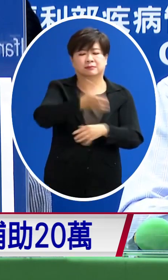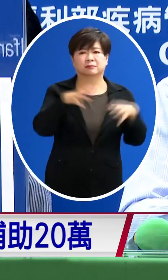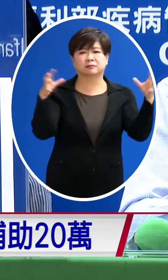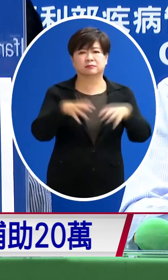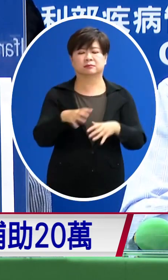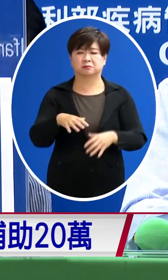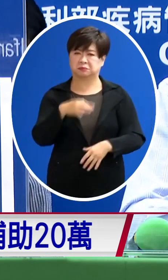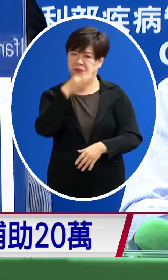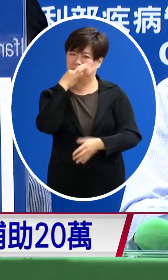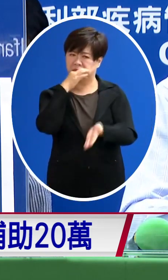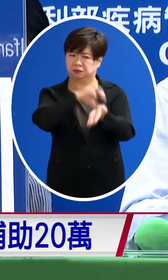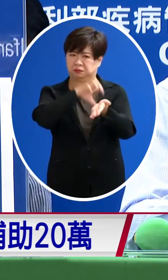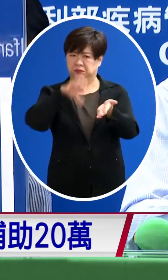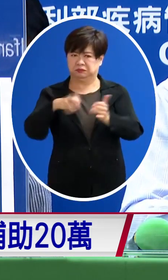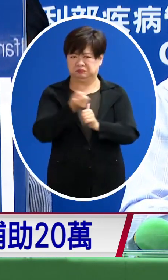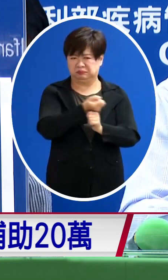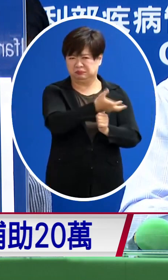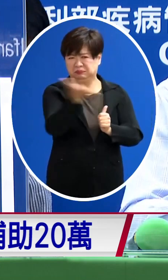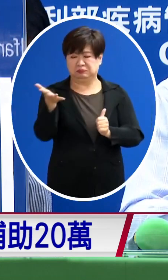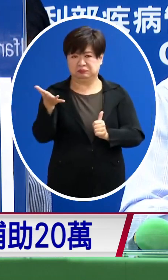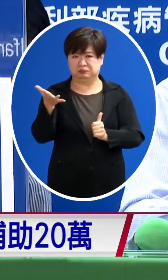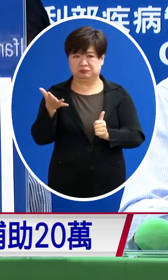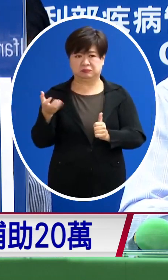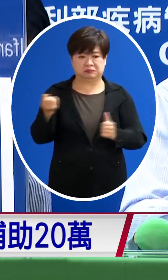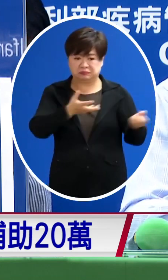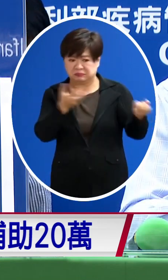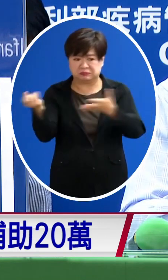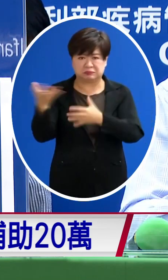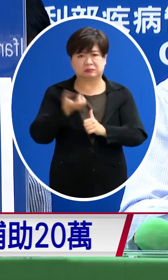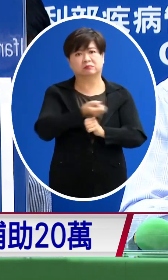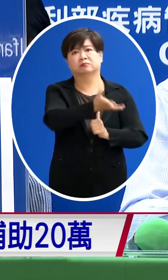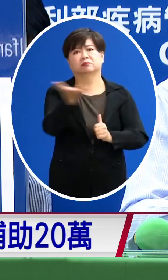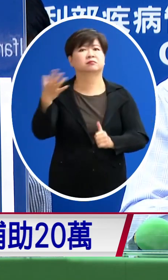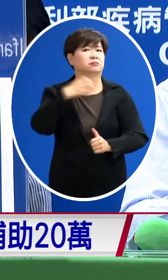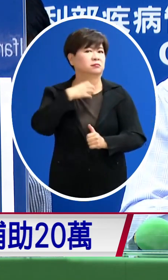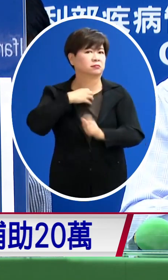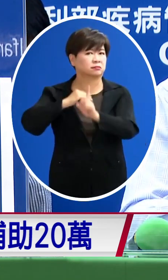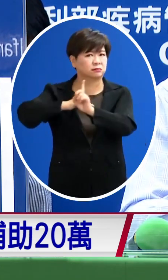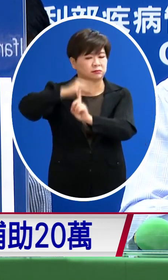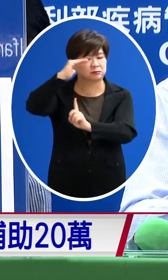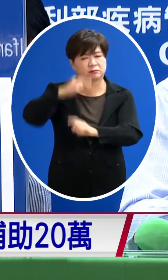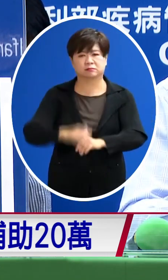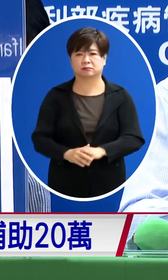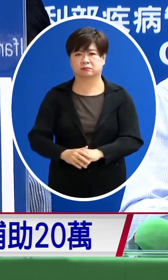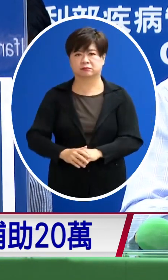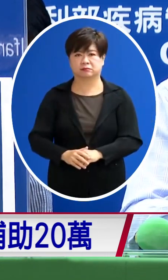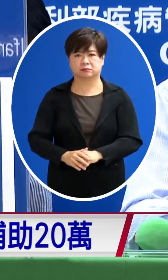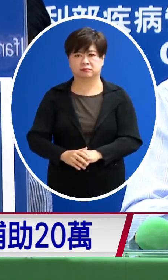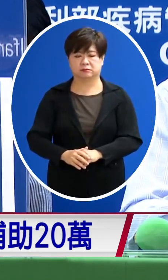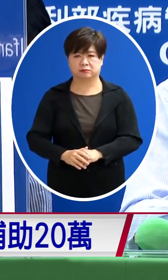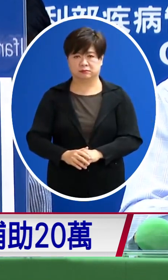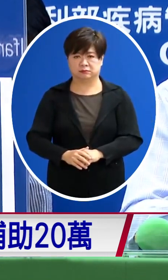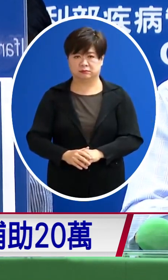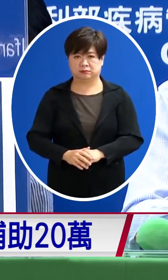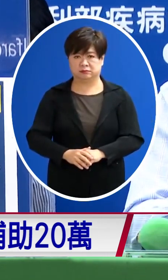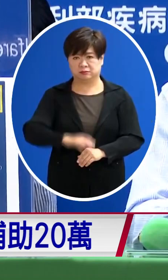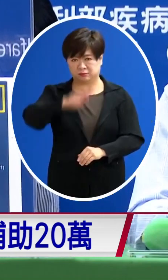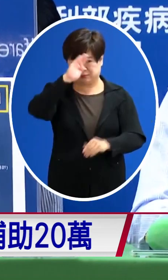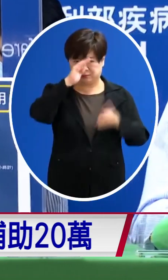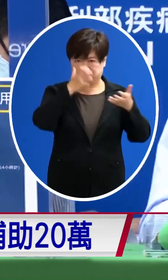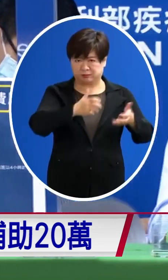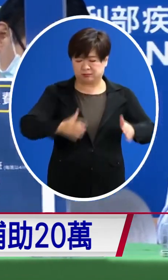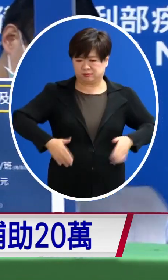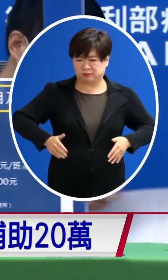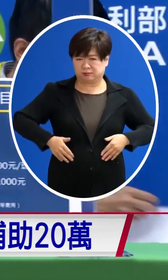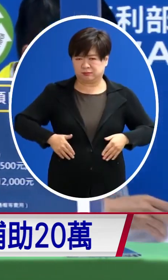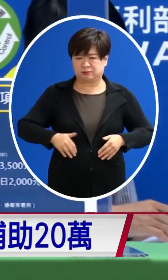内感染的风险，互相感染、交叉感染的风险。所以今天能够在其医院哈这种重度级